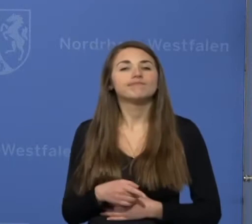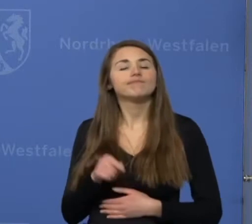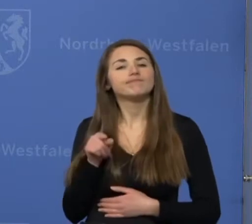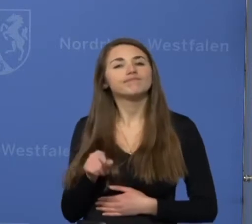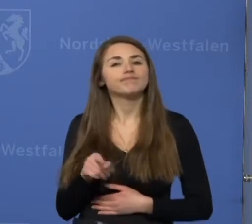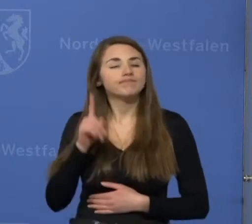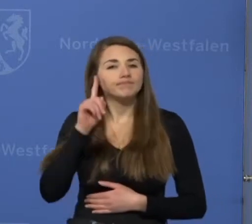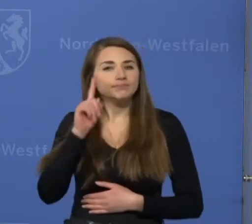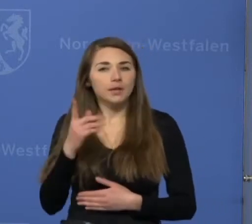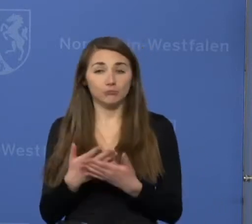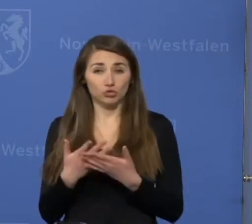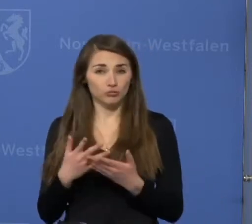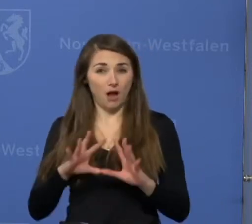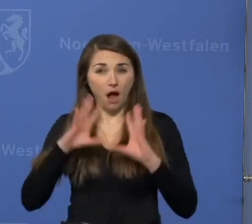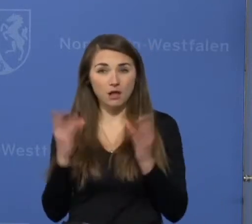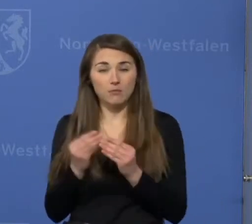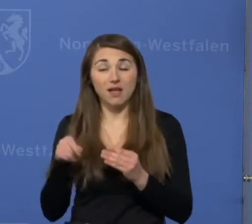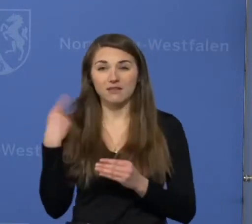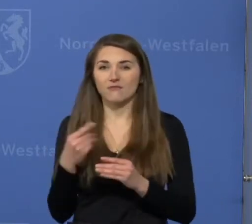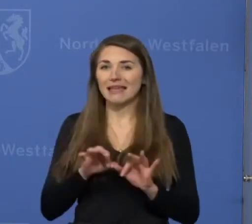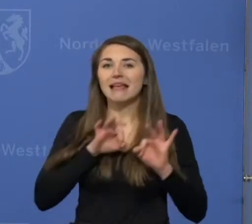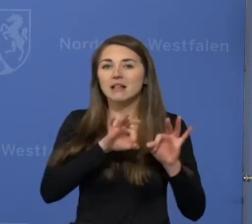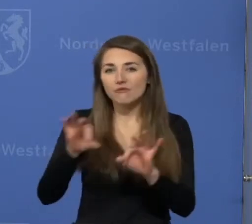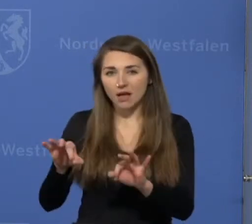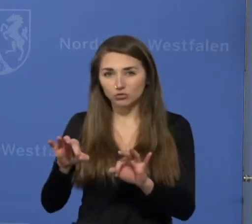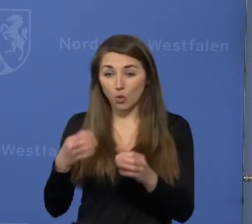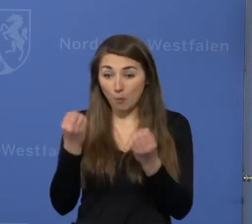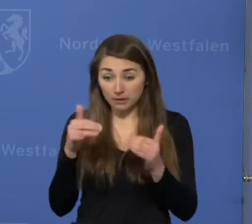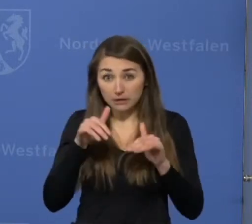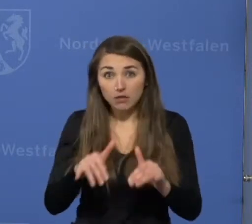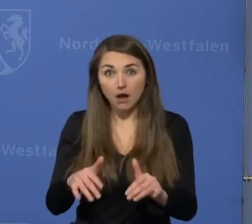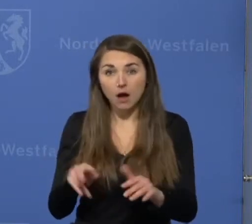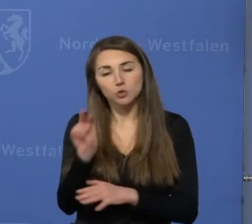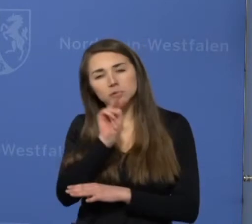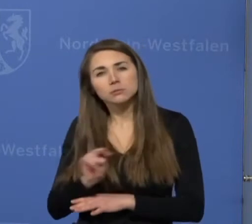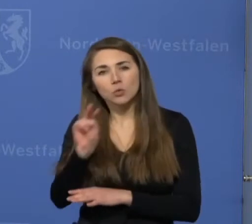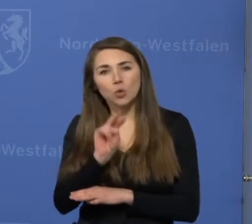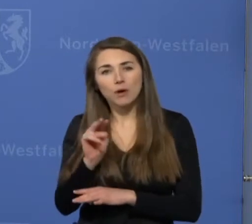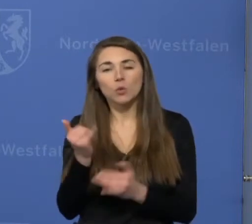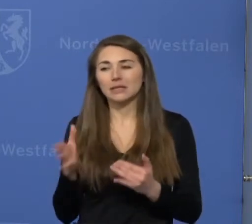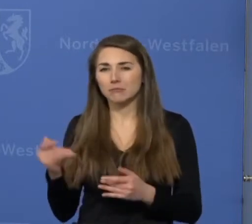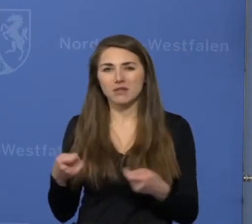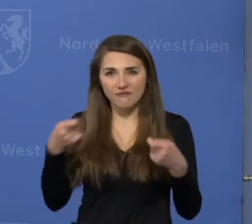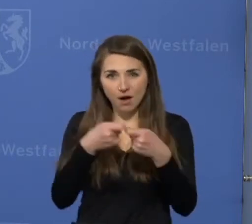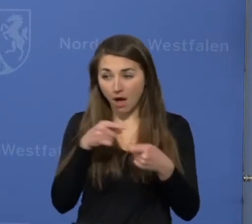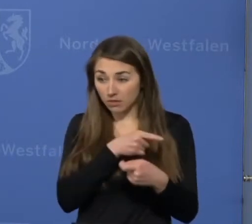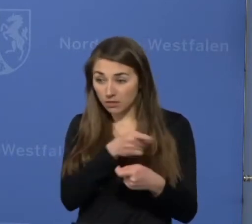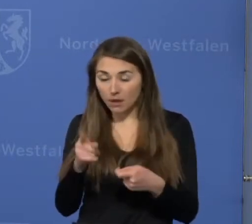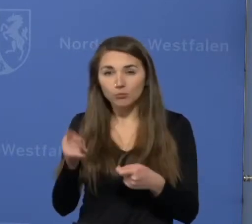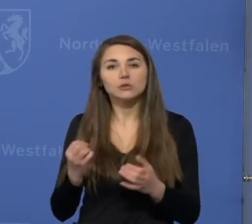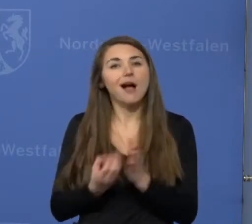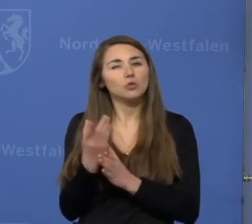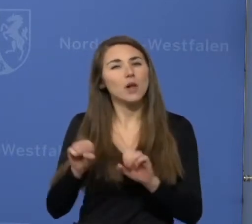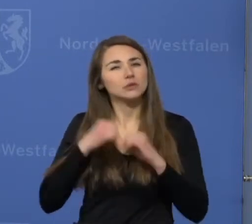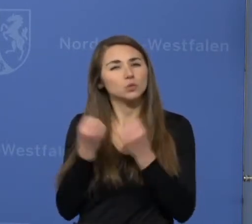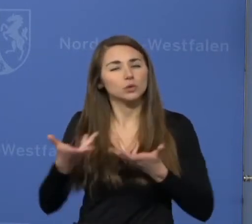das Infektionsgeschehen beobachten und mit den Verbänden wird einfach jetzt über die aktuelle Lage gesprochen